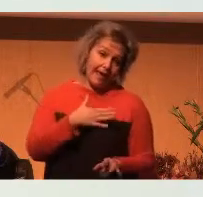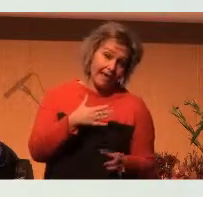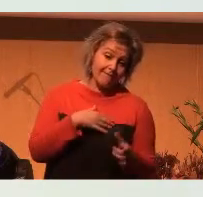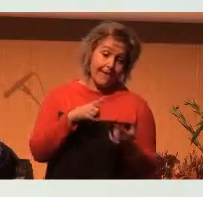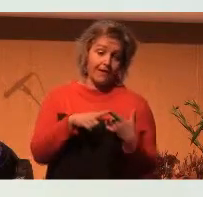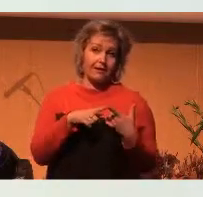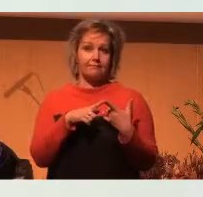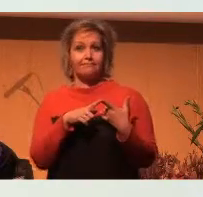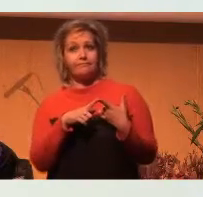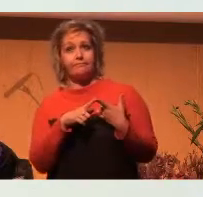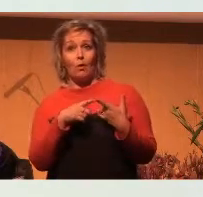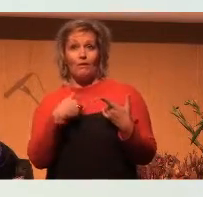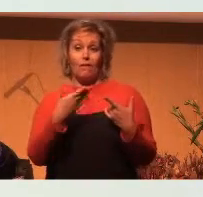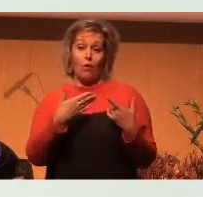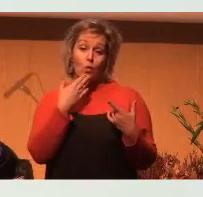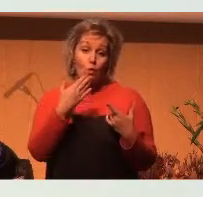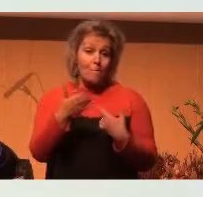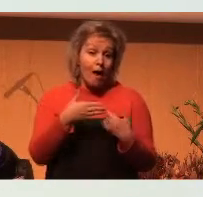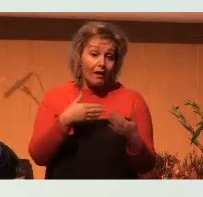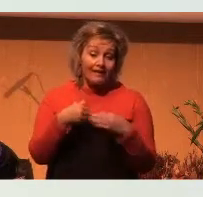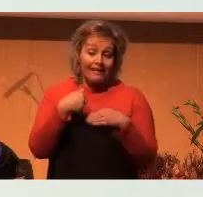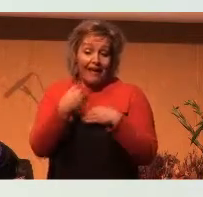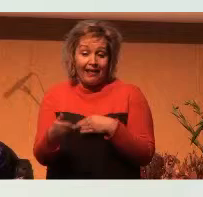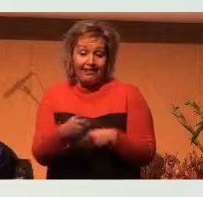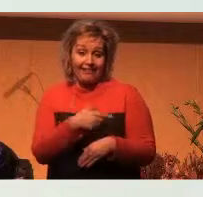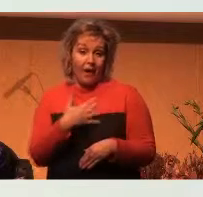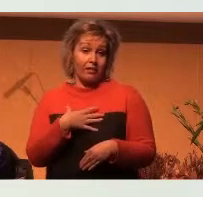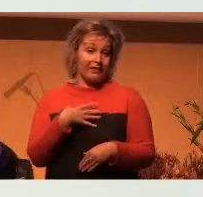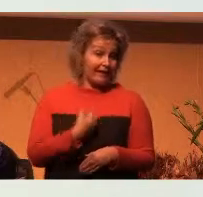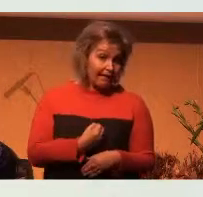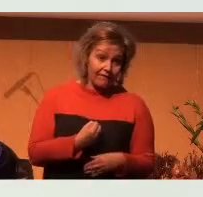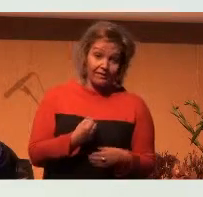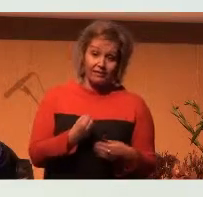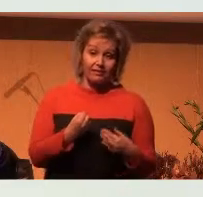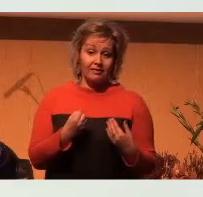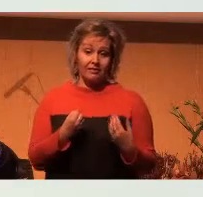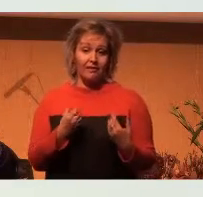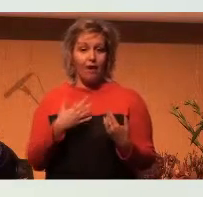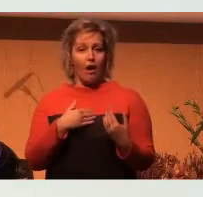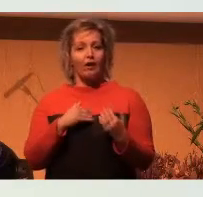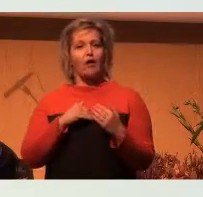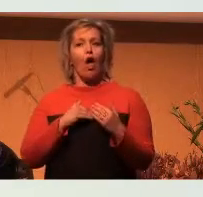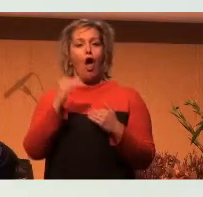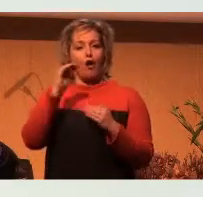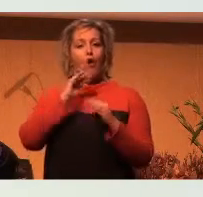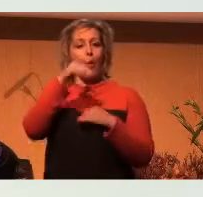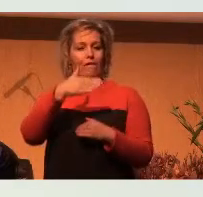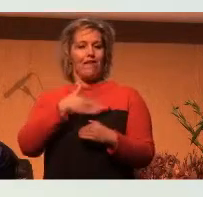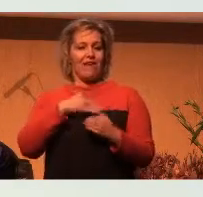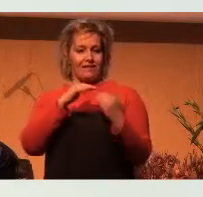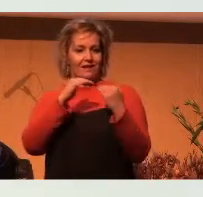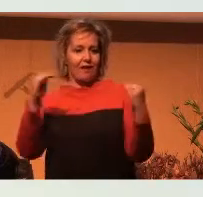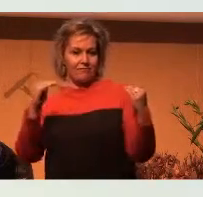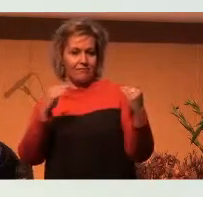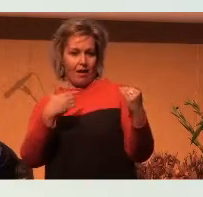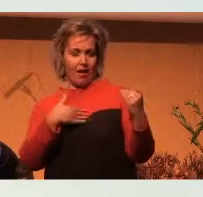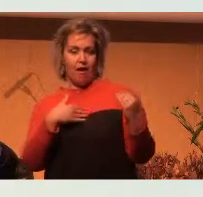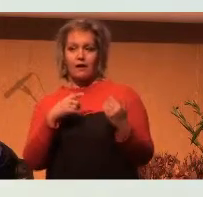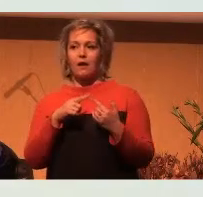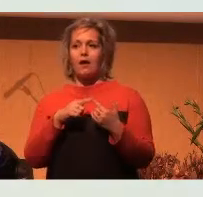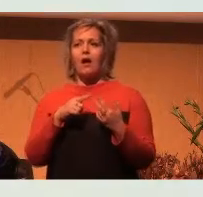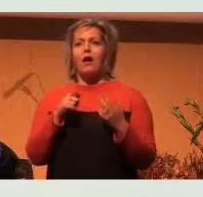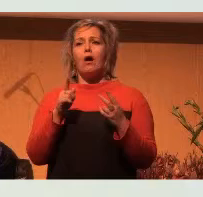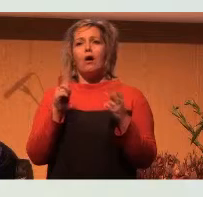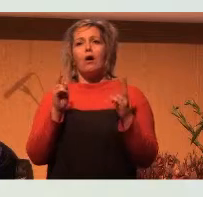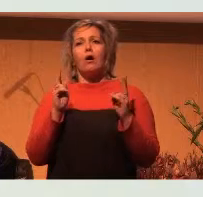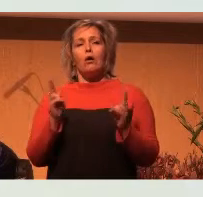om vi får god behandling etter at vi har hatt kreft, altså at vi har en høy overlevelse og den type ting. Og så